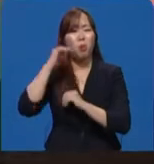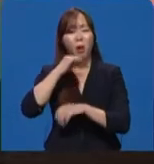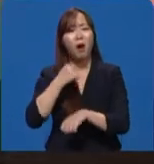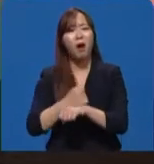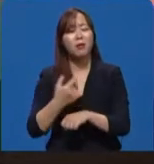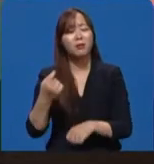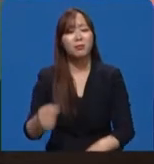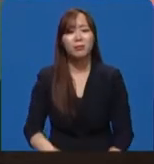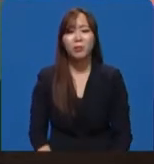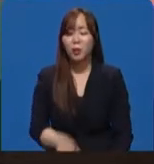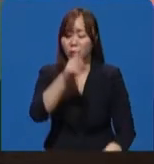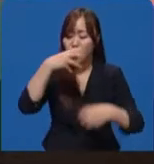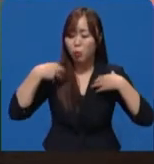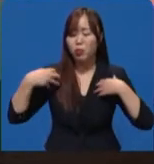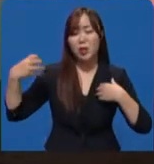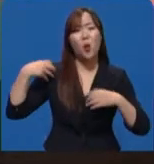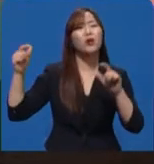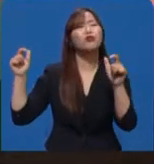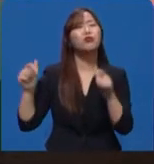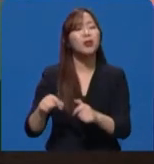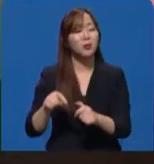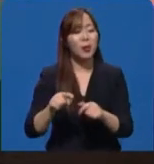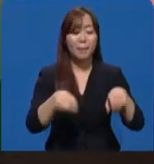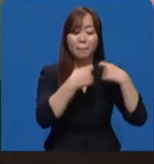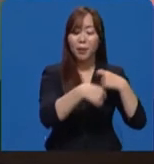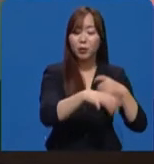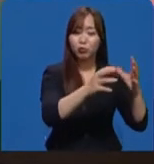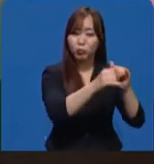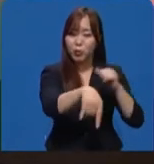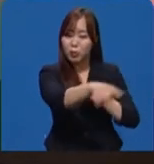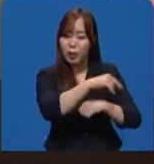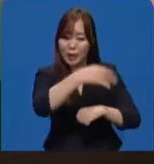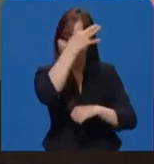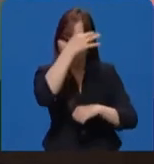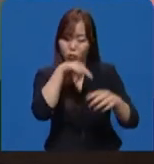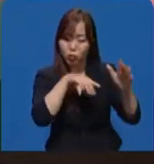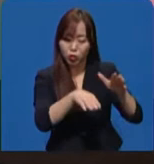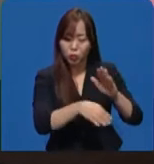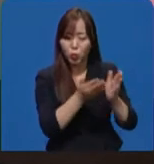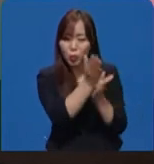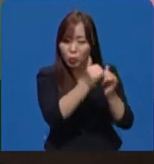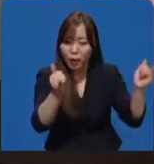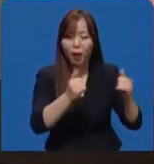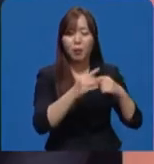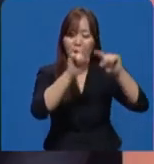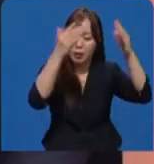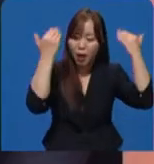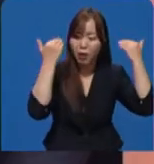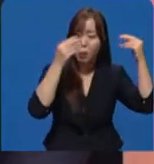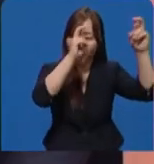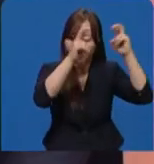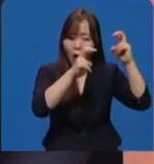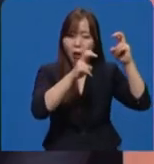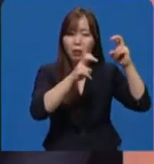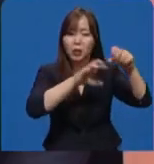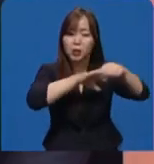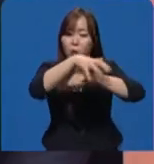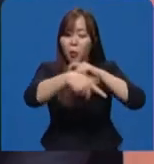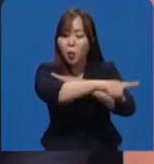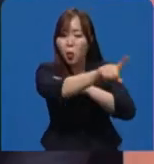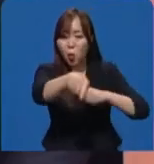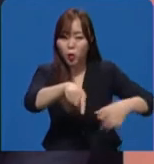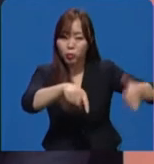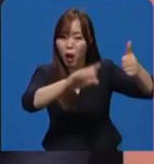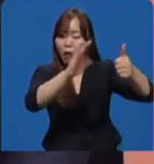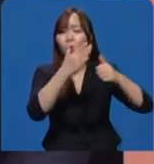아니겠습니까? 정부의 역할을 줄이는 네. 거죠. 네. 민간의 기술 전문가, 기업, 그리고 네. 대학, 그리고 글로벌 이런 부분들이 주축이